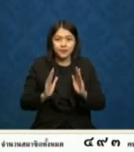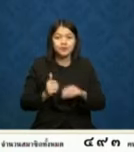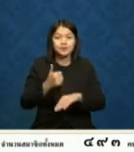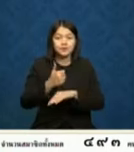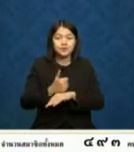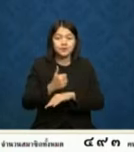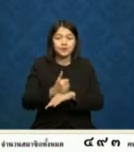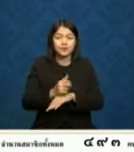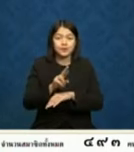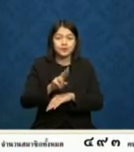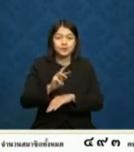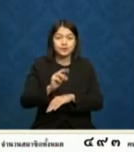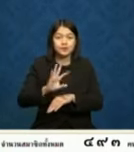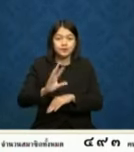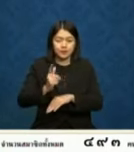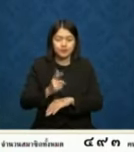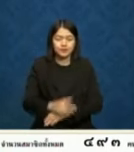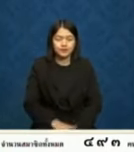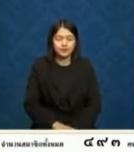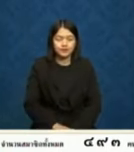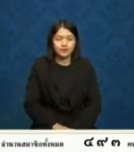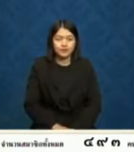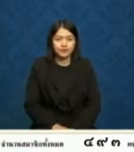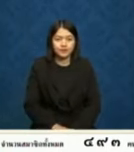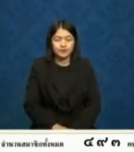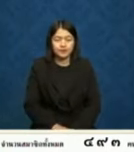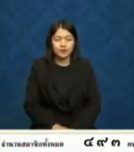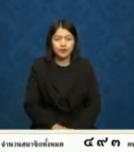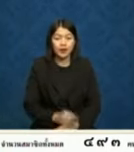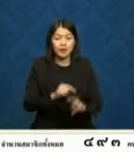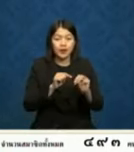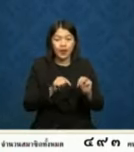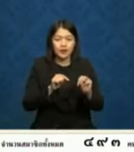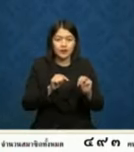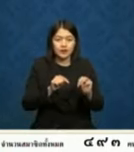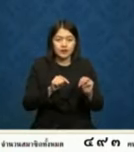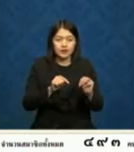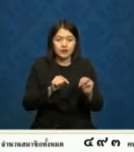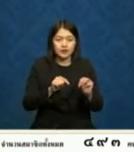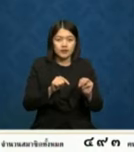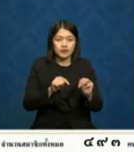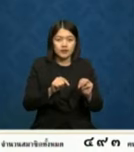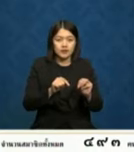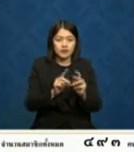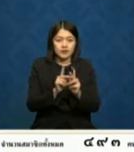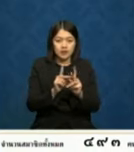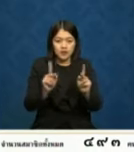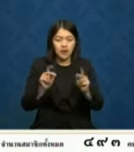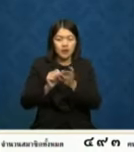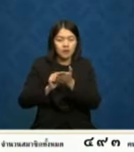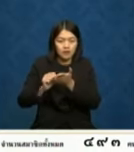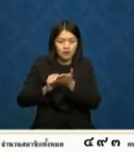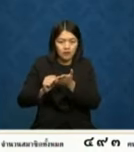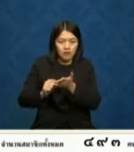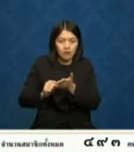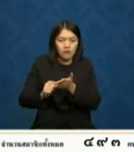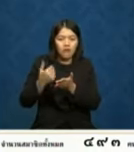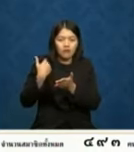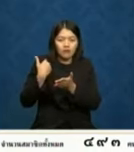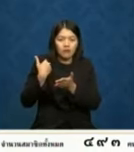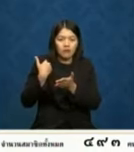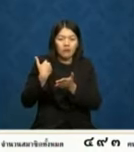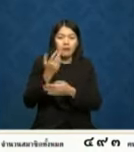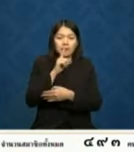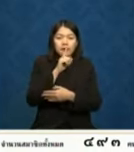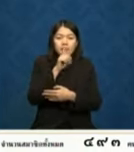ครับเนื่องจากว่าเอ่อในมาตรานี้นะครับคณะกรรมาธิการมีการแก้ไขดังนั้น